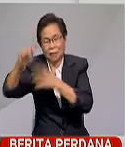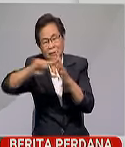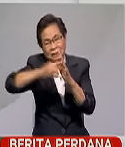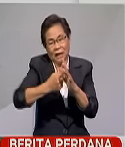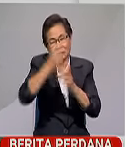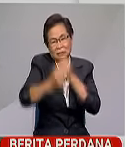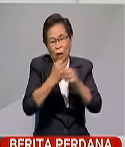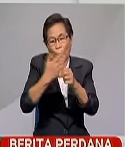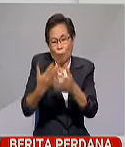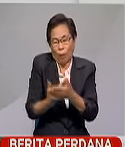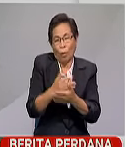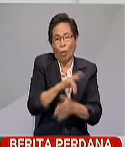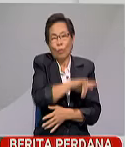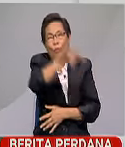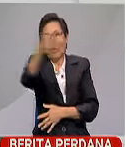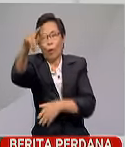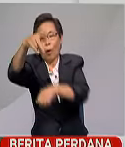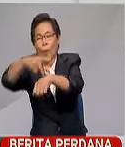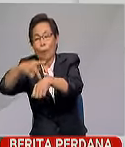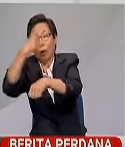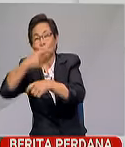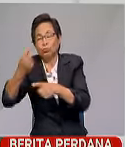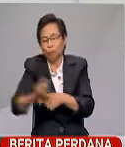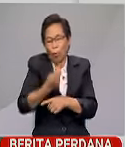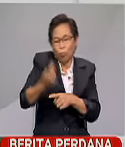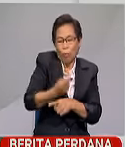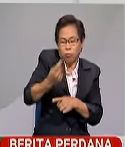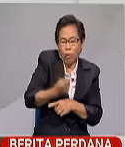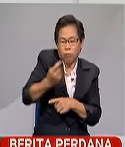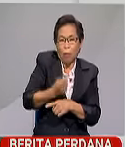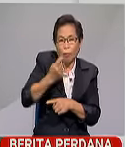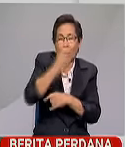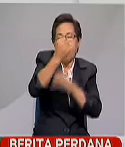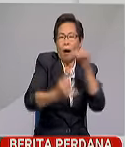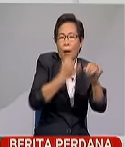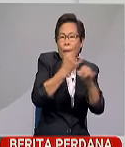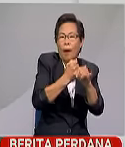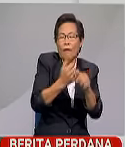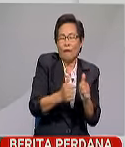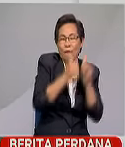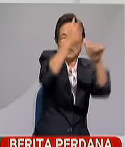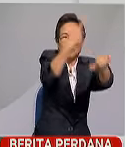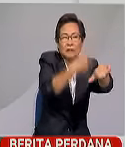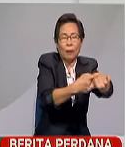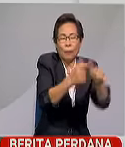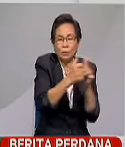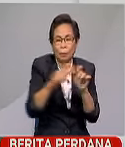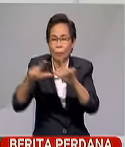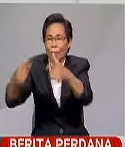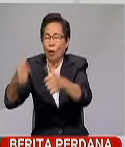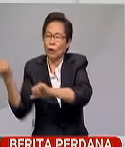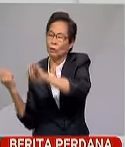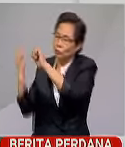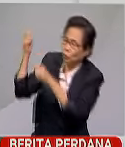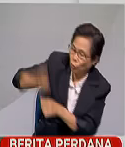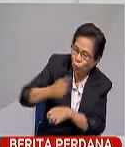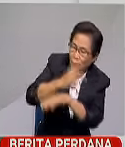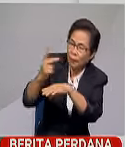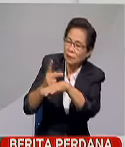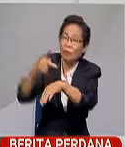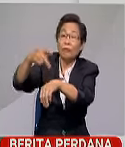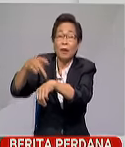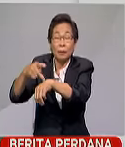tahun baru dengan terbang ke Manila bagi menjalani sesi latihan antarabangsa pertama bersama pasukan judo kebangsaan negara